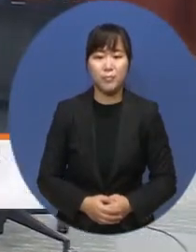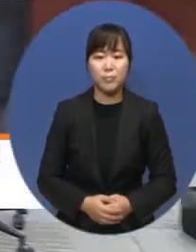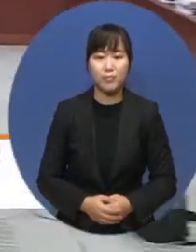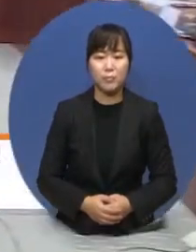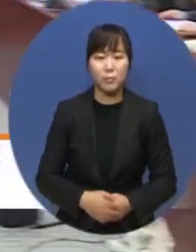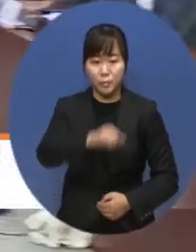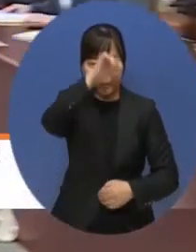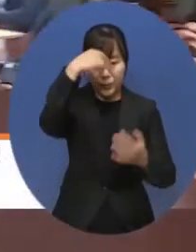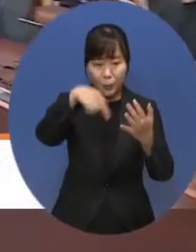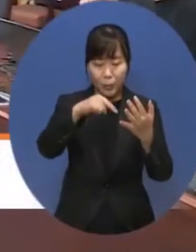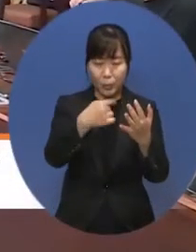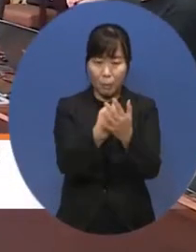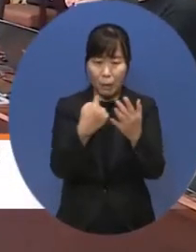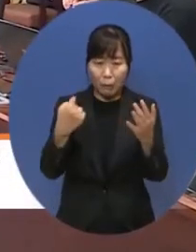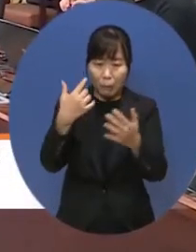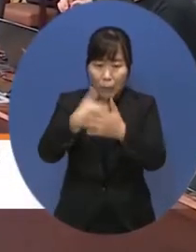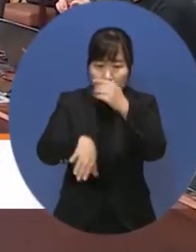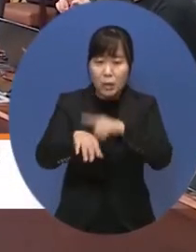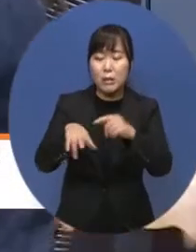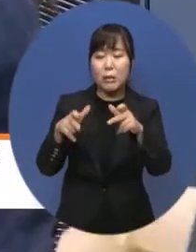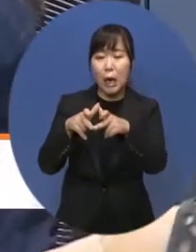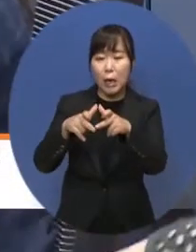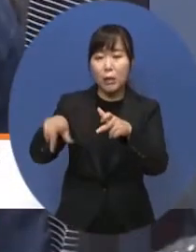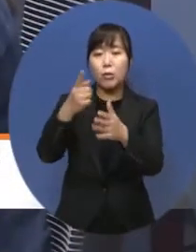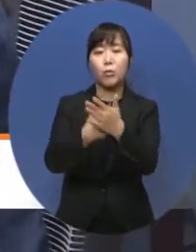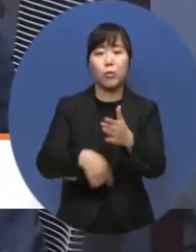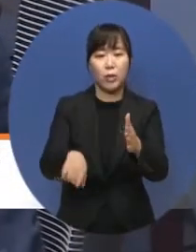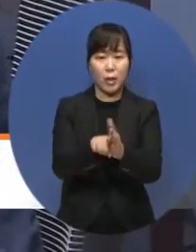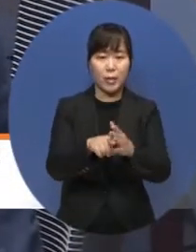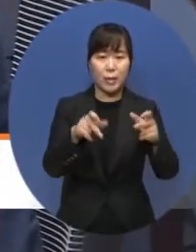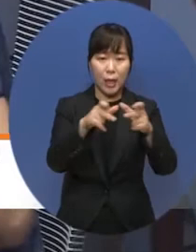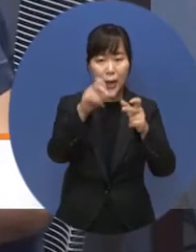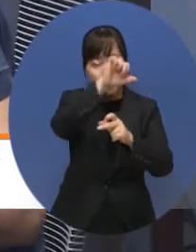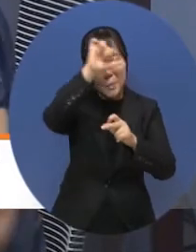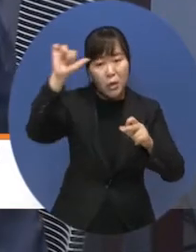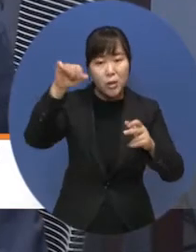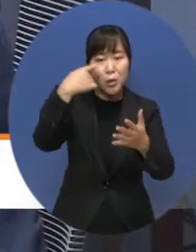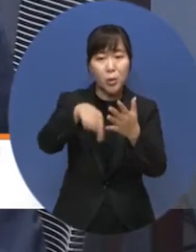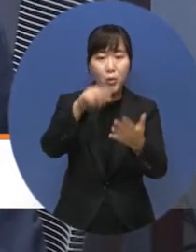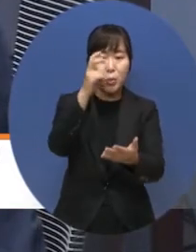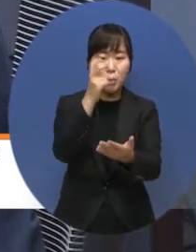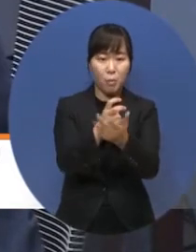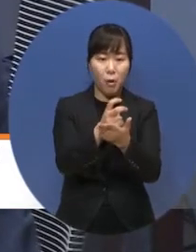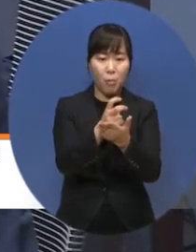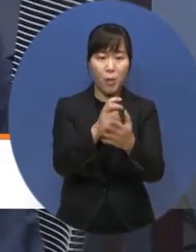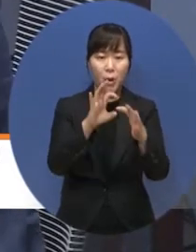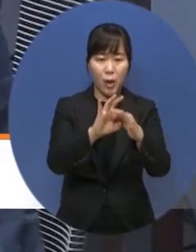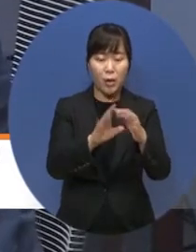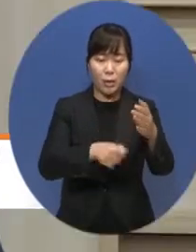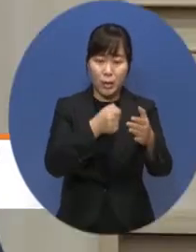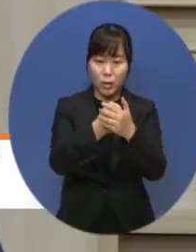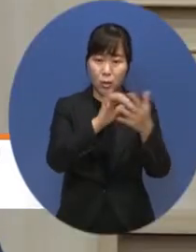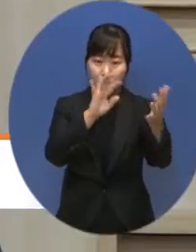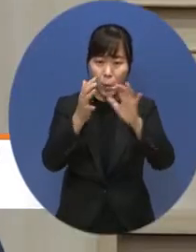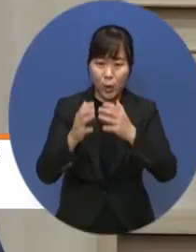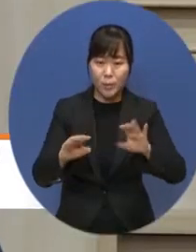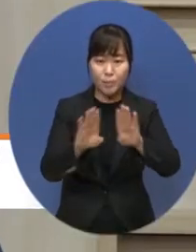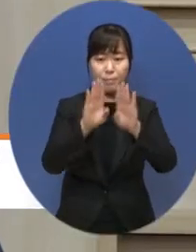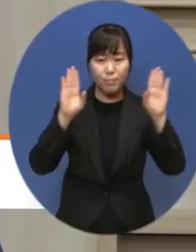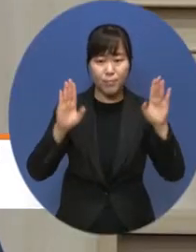평생 교육에서 배제된 장애인 당사자를 위한 장애인 평생교육법 제정을 논하는 토론회장이